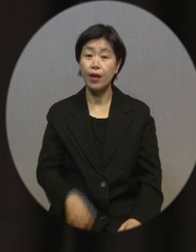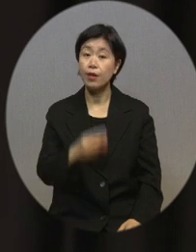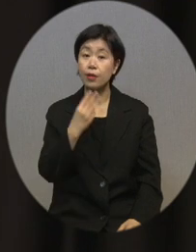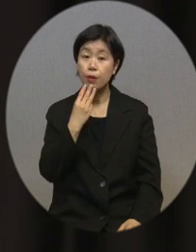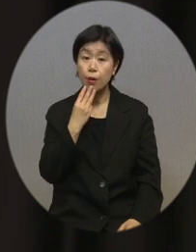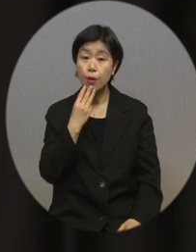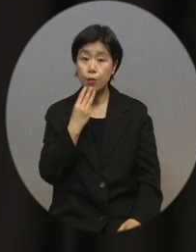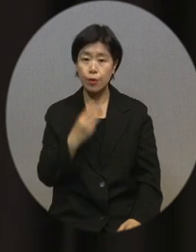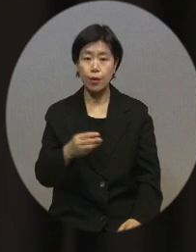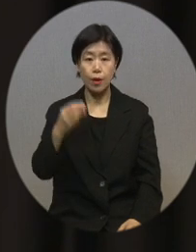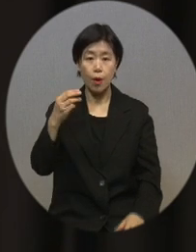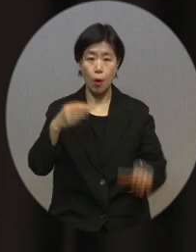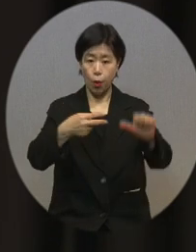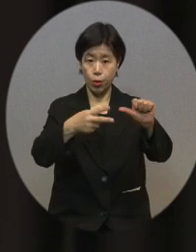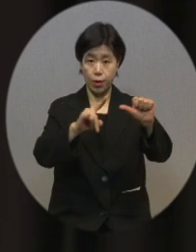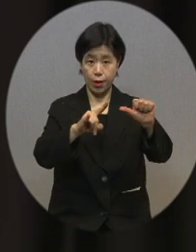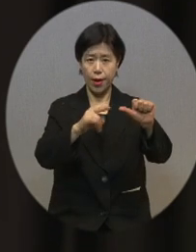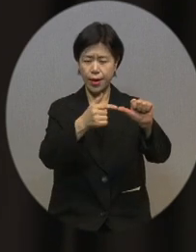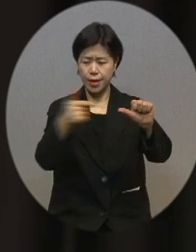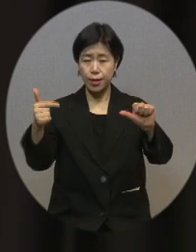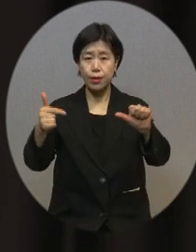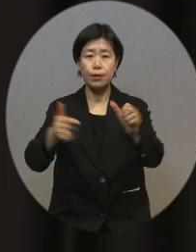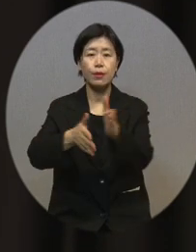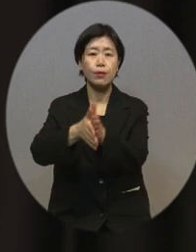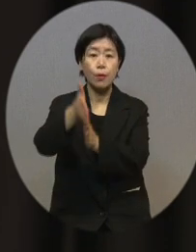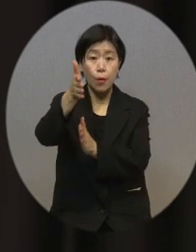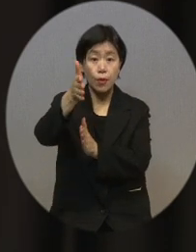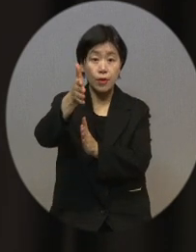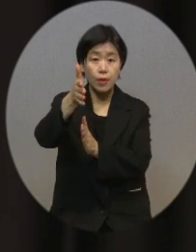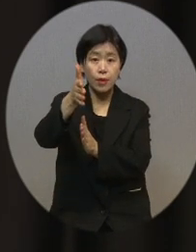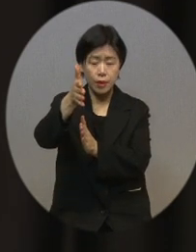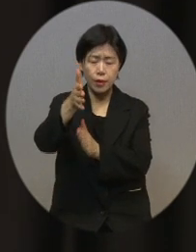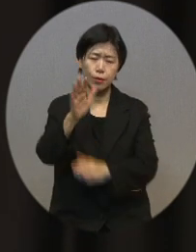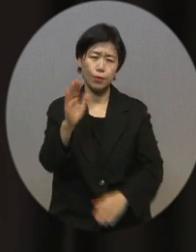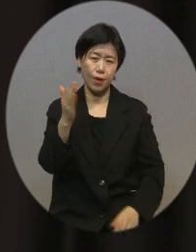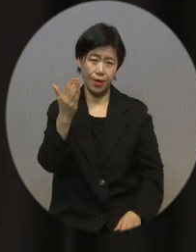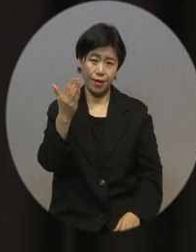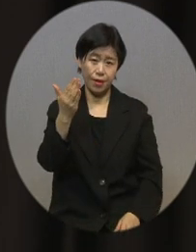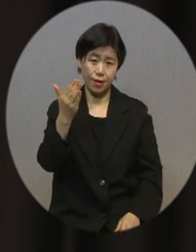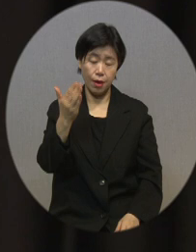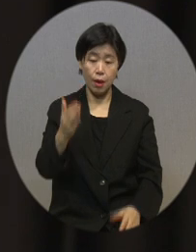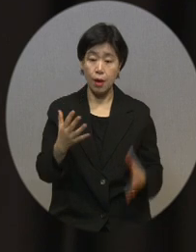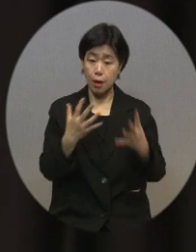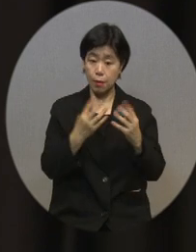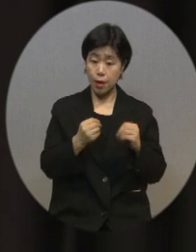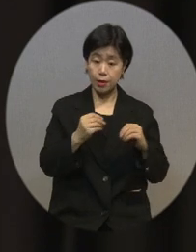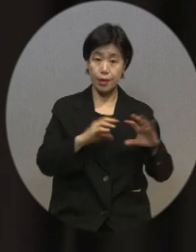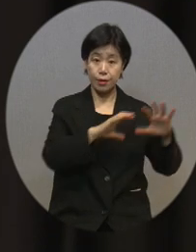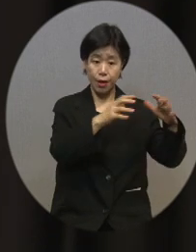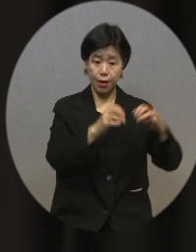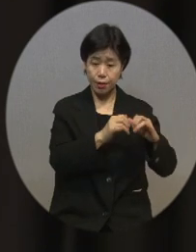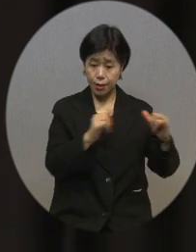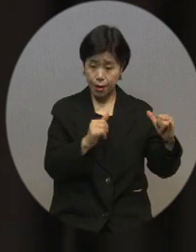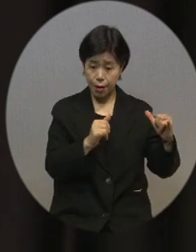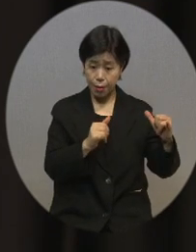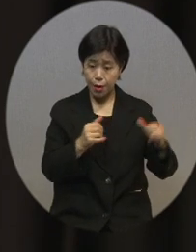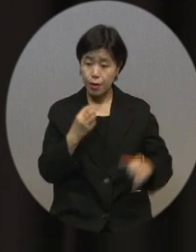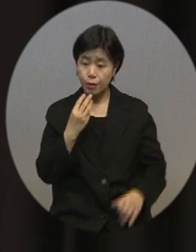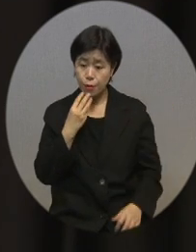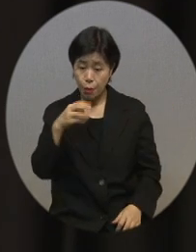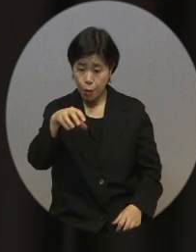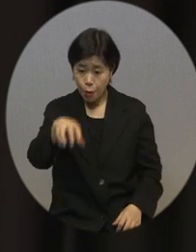도시에 속해서 그야말로 세계인들이 굉장히 많은 관심을 갖고